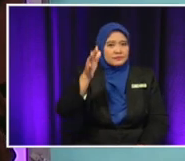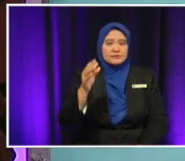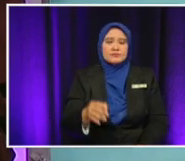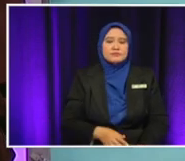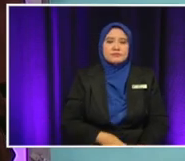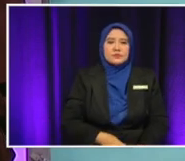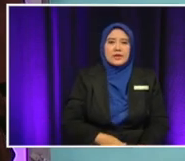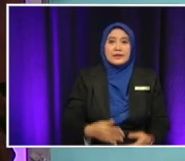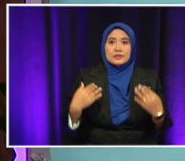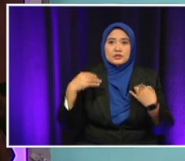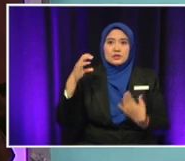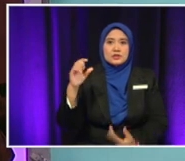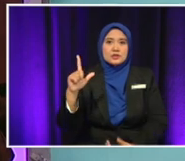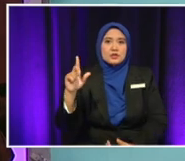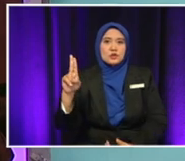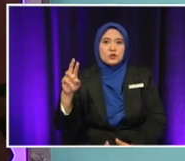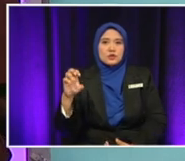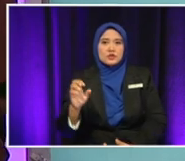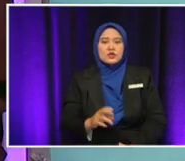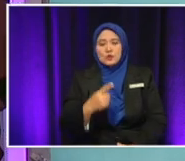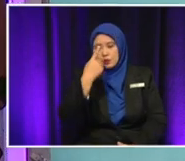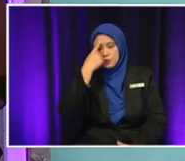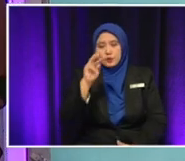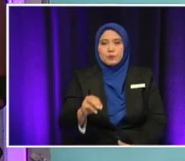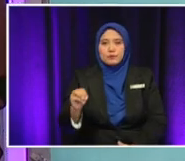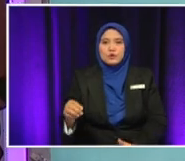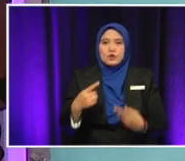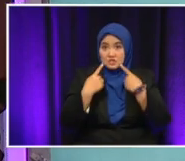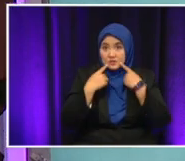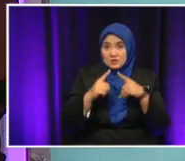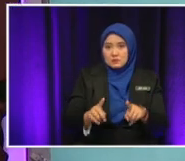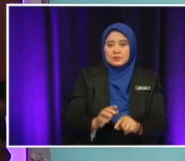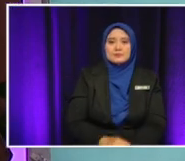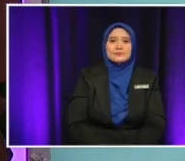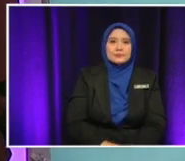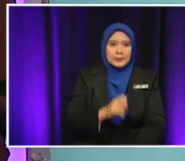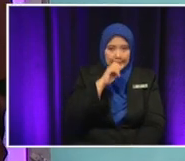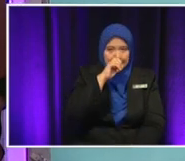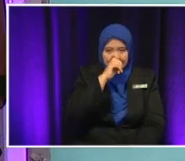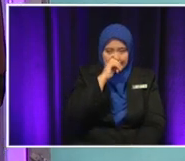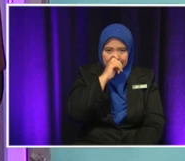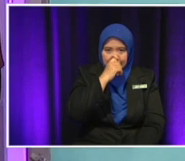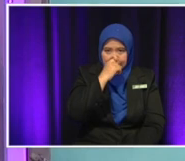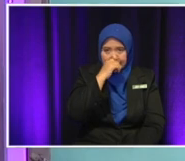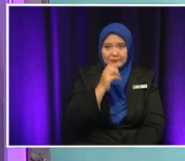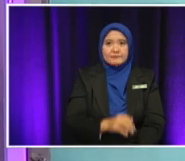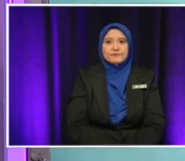pameran di lokasi yang berbeda bersifat sementara dalam pilihan jawaban